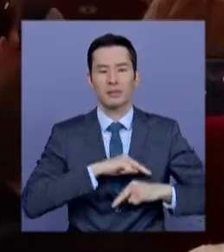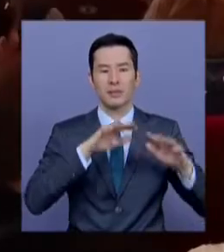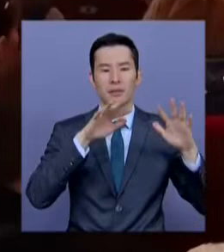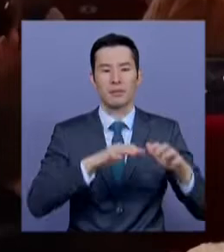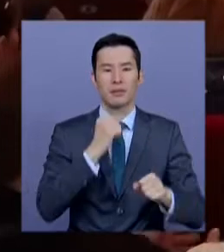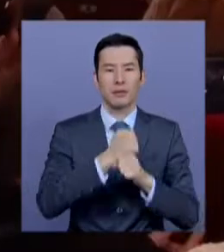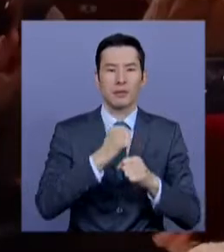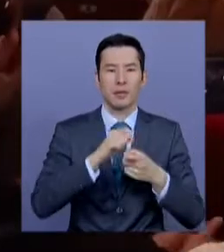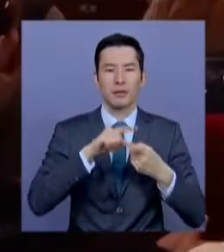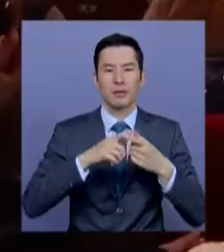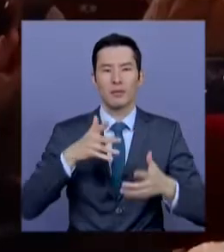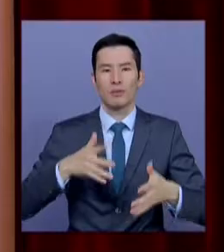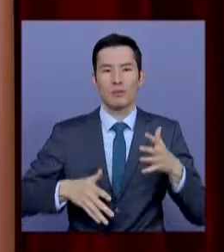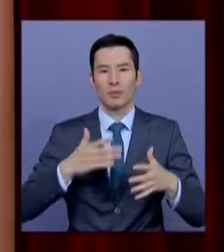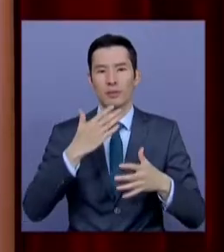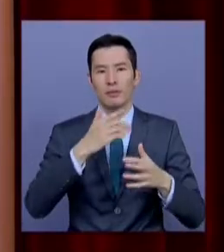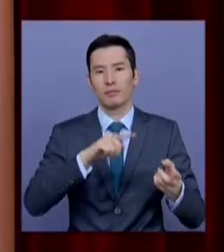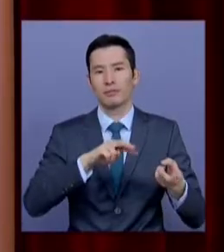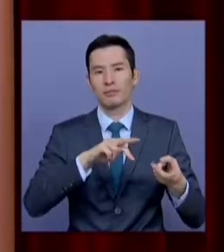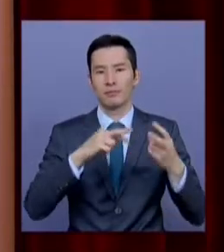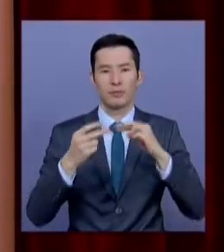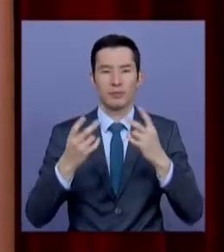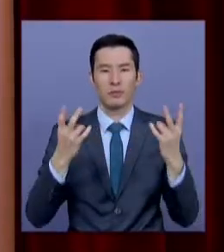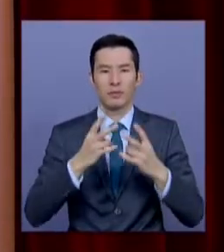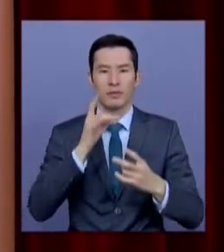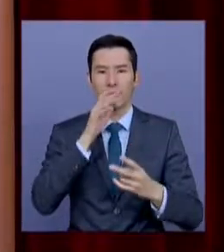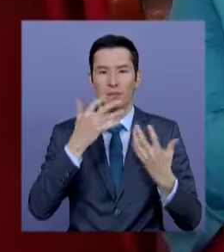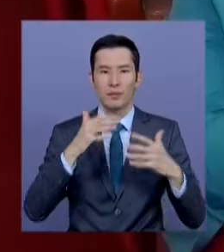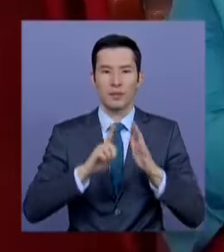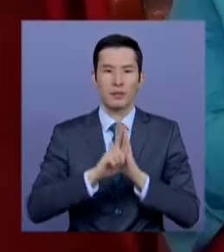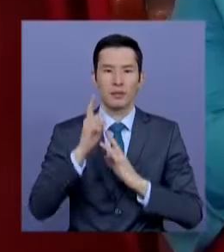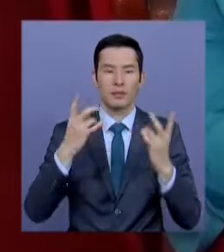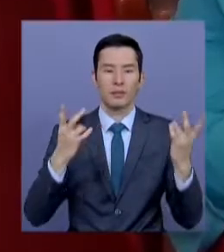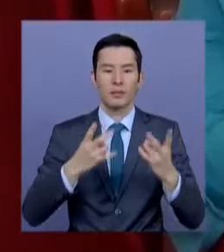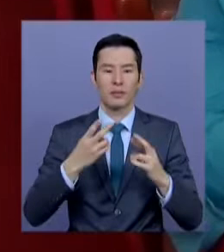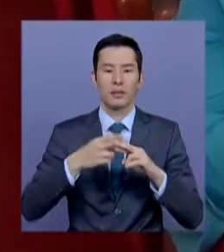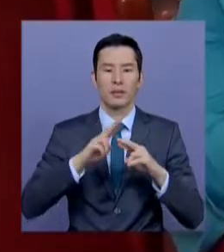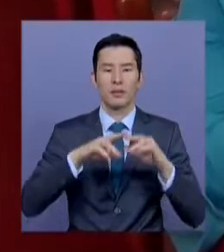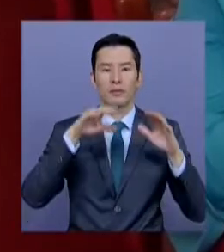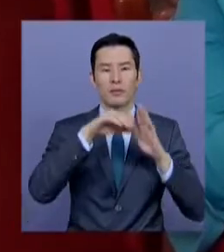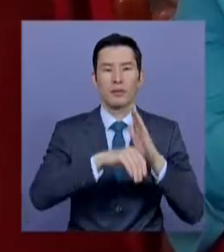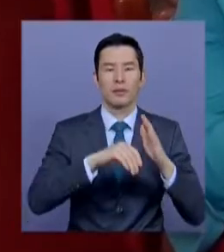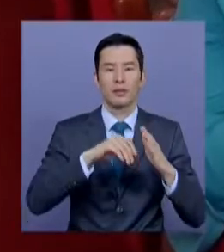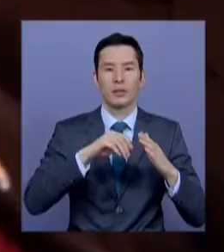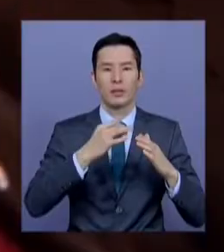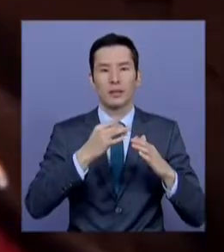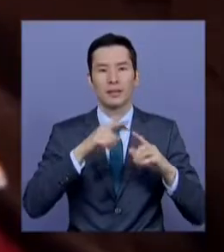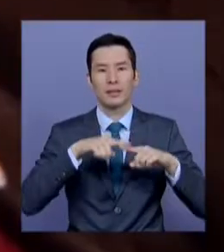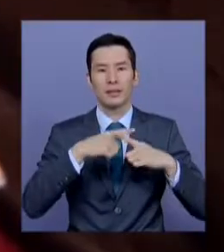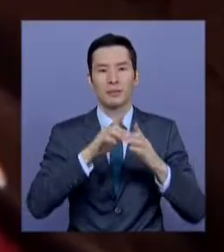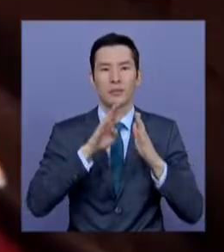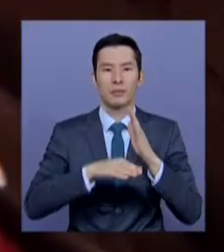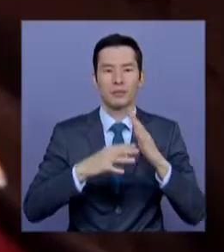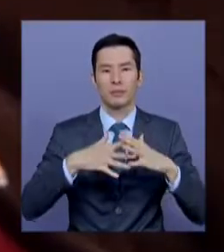жұмысты роботты технологияға көшіретін уақыт жетті. Сонда ғана өндірісте болатын жазатайым жағдайлар азайып, қауіпсіздік артады.